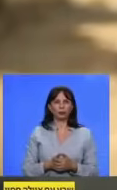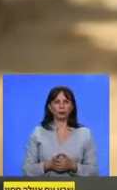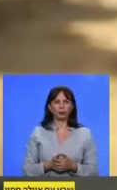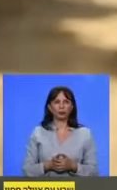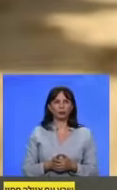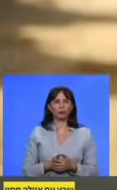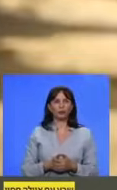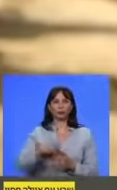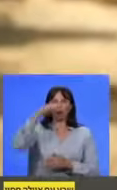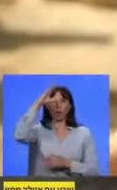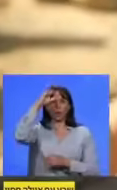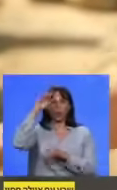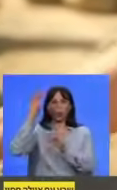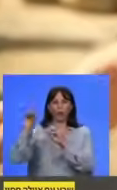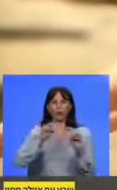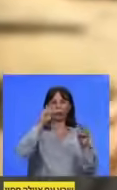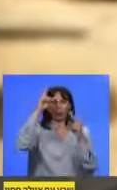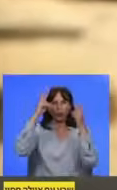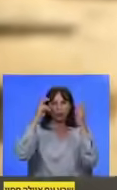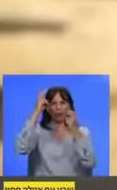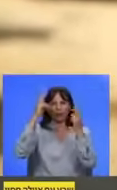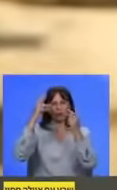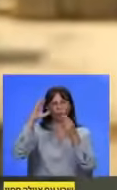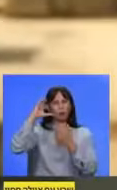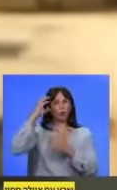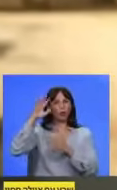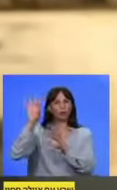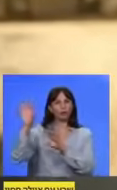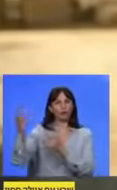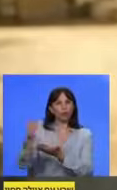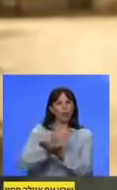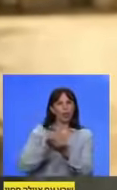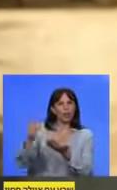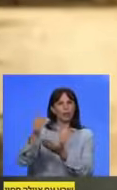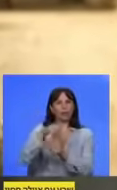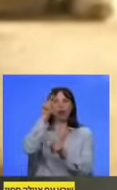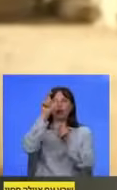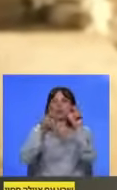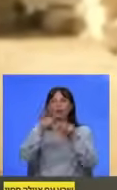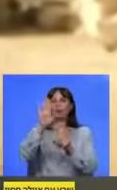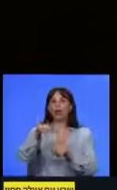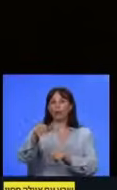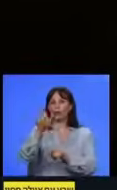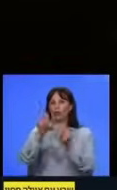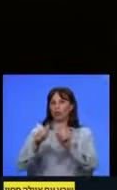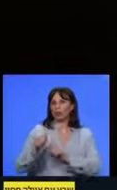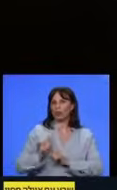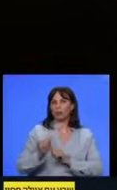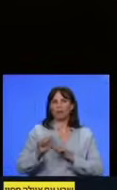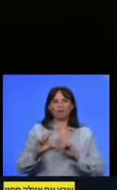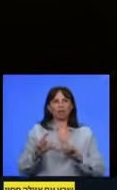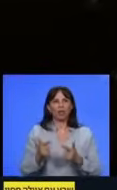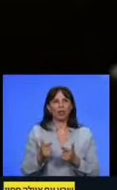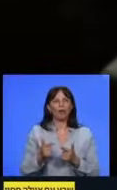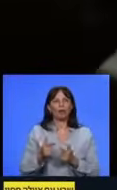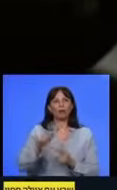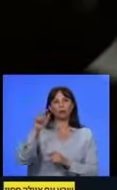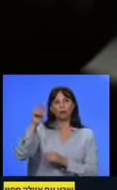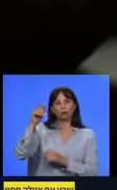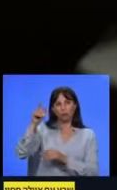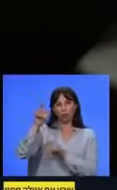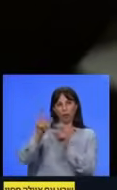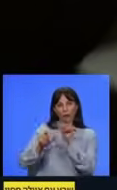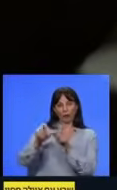איקס העביר את המידעים המטורפים שאסף לאזרחים ולאנשי צבא. למה? גורם שנחשף אל איקס